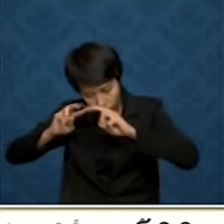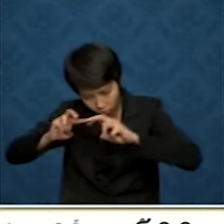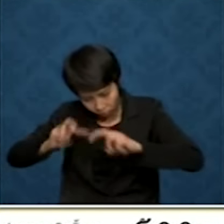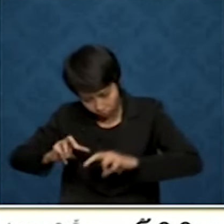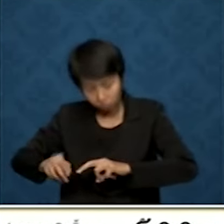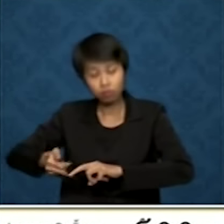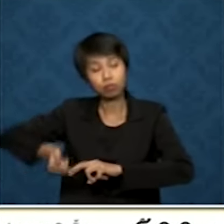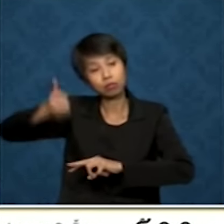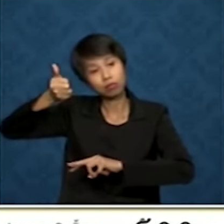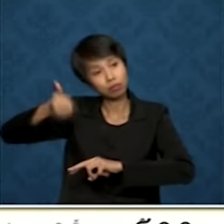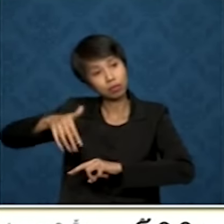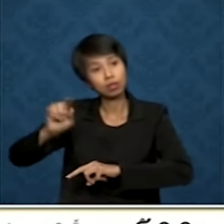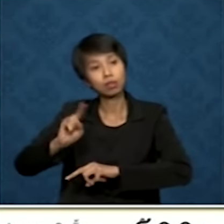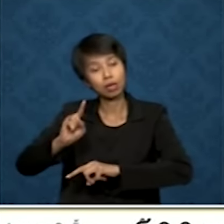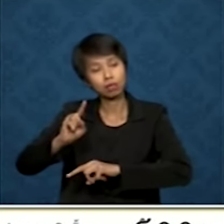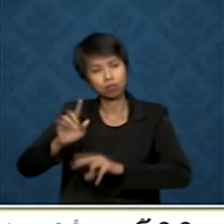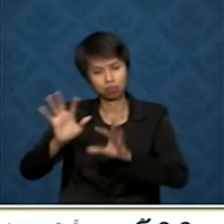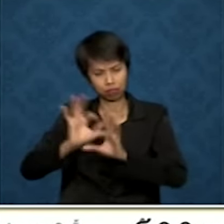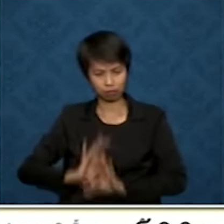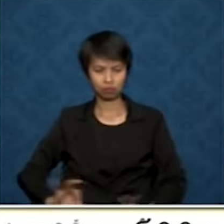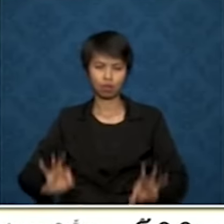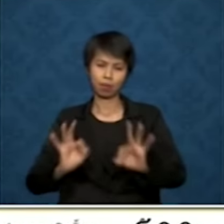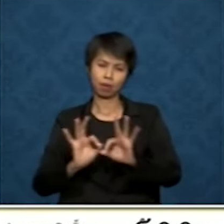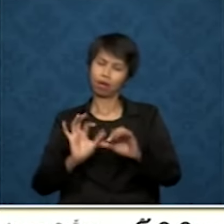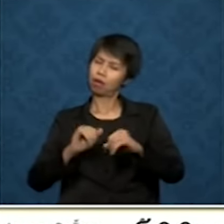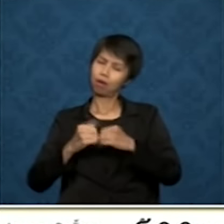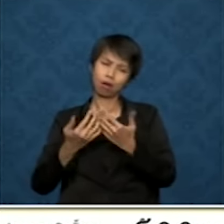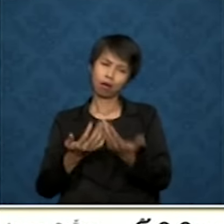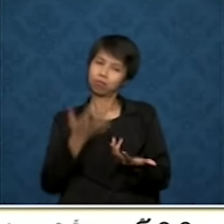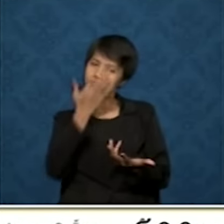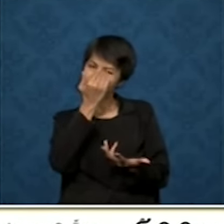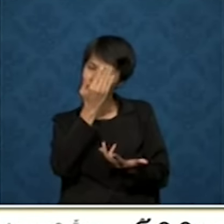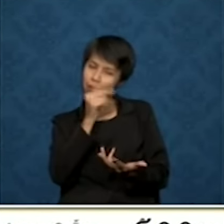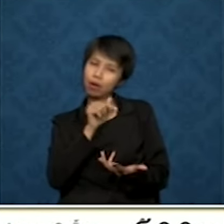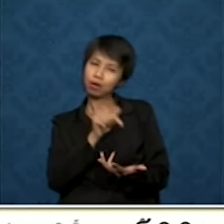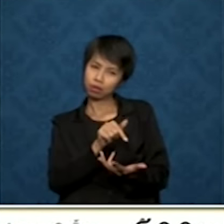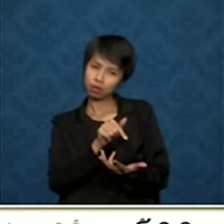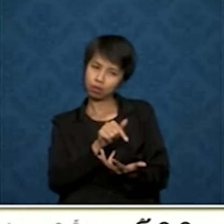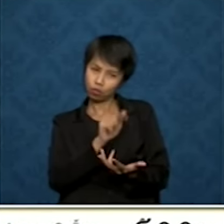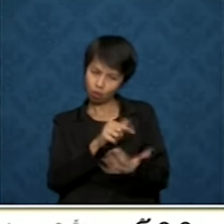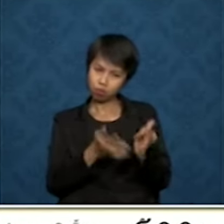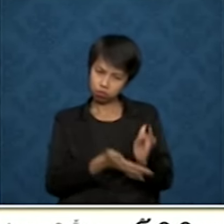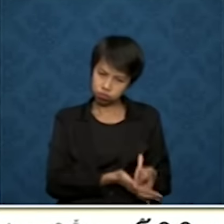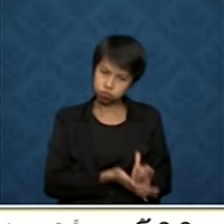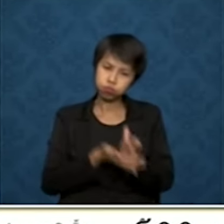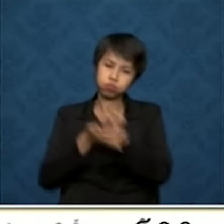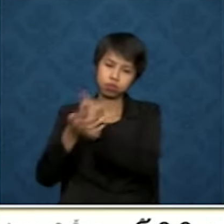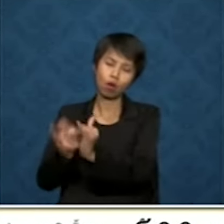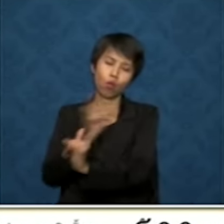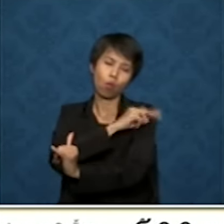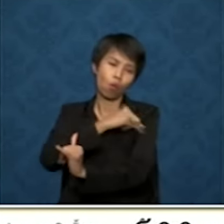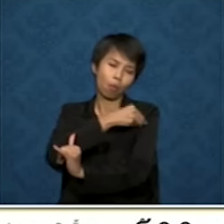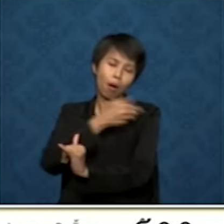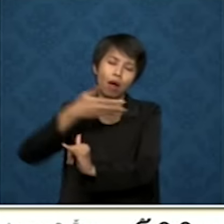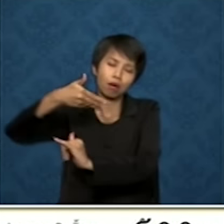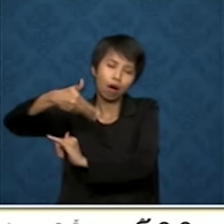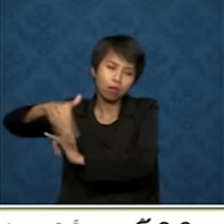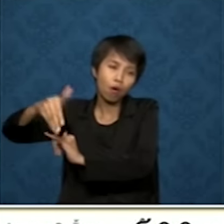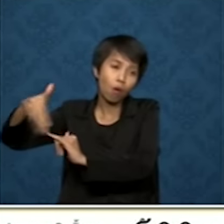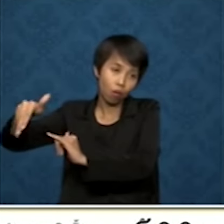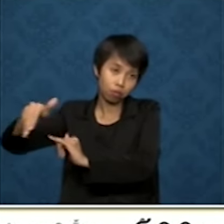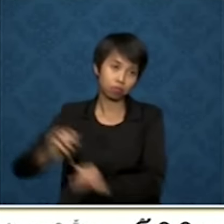มั้ยมีความจำเป็นอย่างไรที่โซ่ข้อแรกตัวนี้ถึงต้องส่งคนไข้ออกไปข้างนอกคุณหมอได้ประกอบ